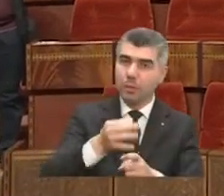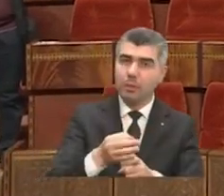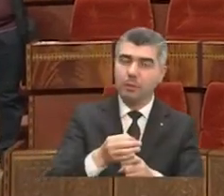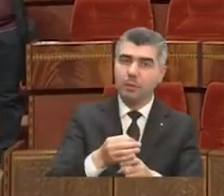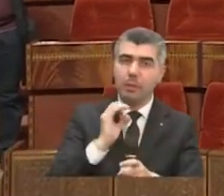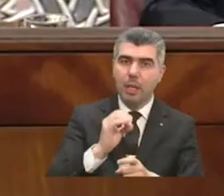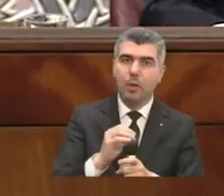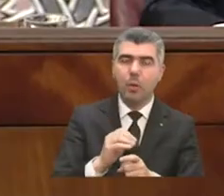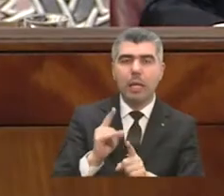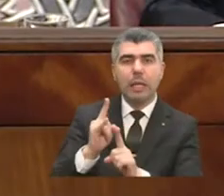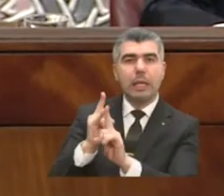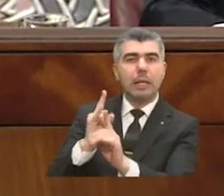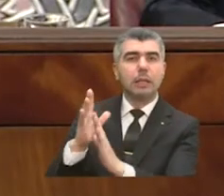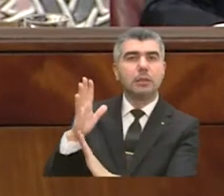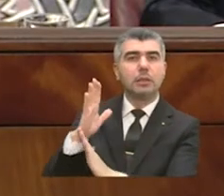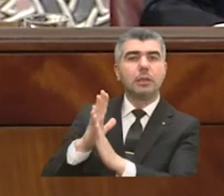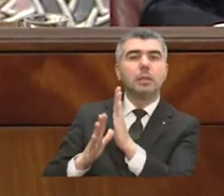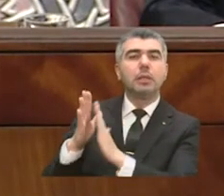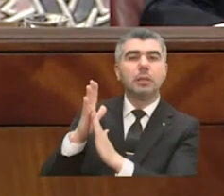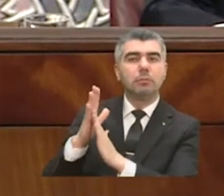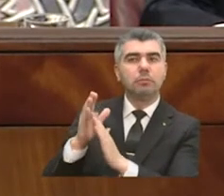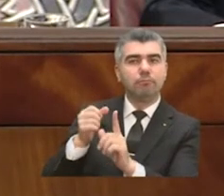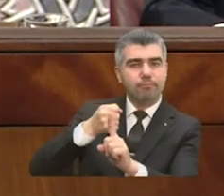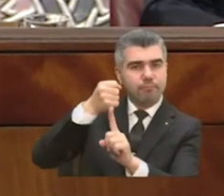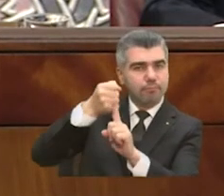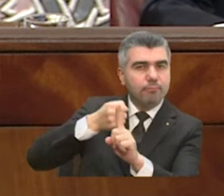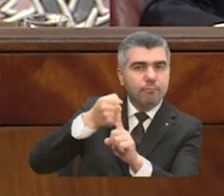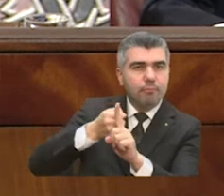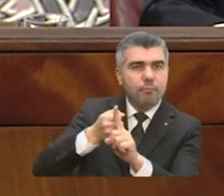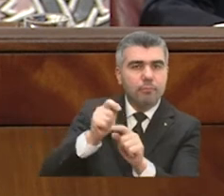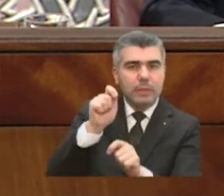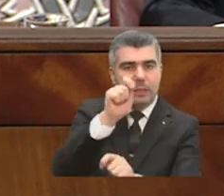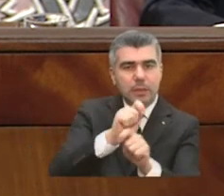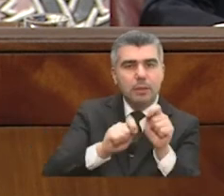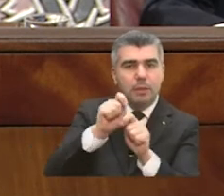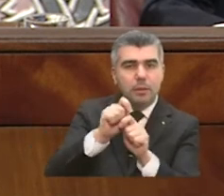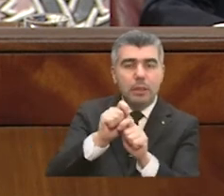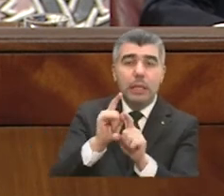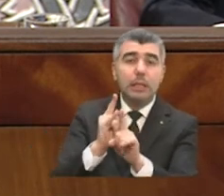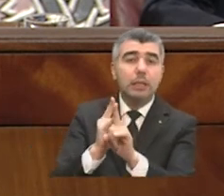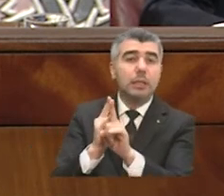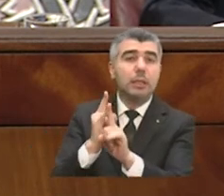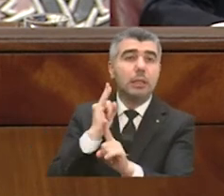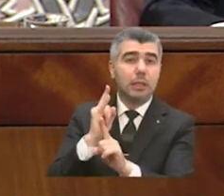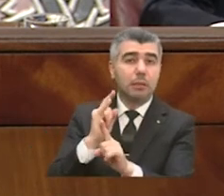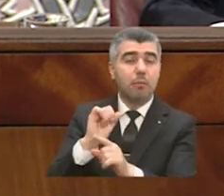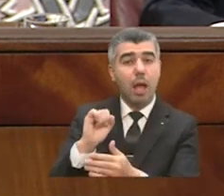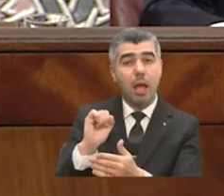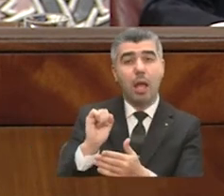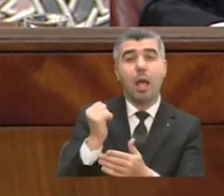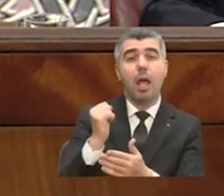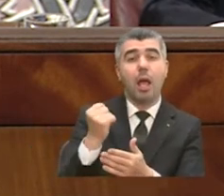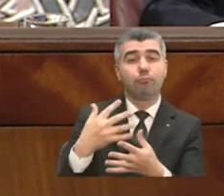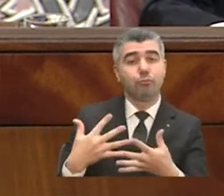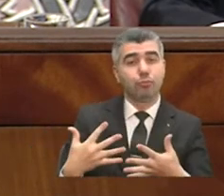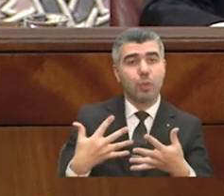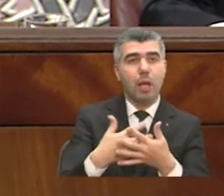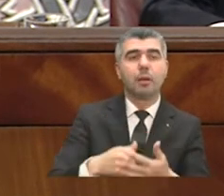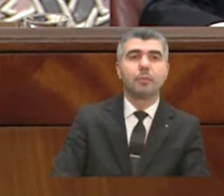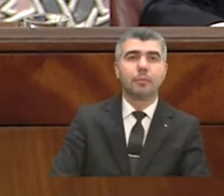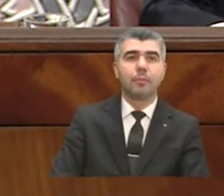entre les parlements et qui porte atteinte justement à ce capital de confiance et